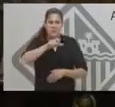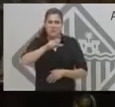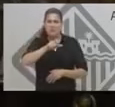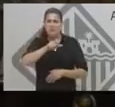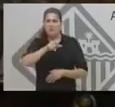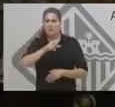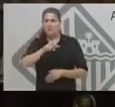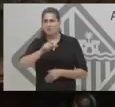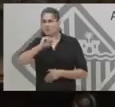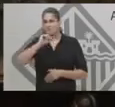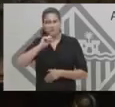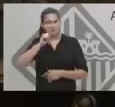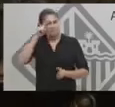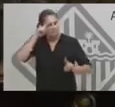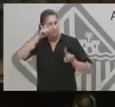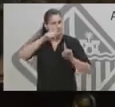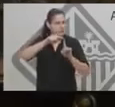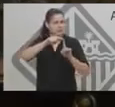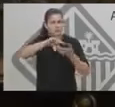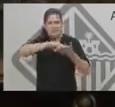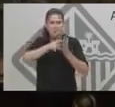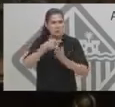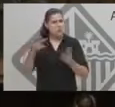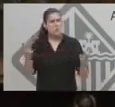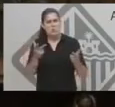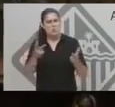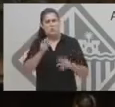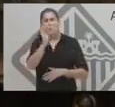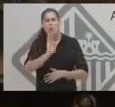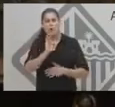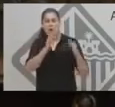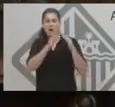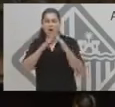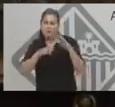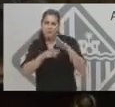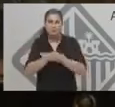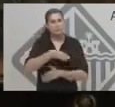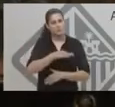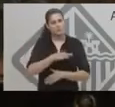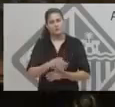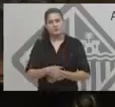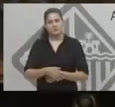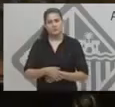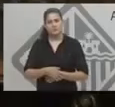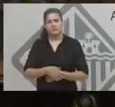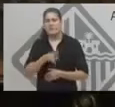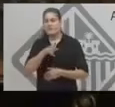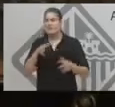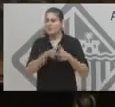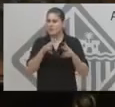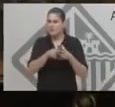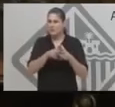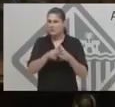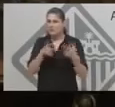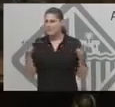tenim el principal repte urgent de la ciutat, que és l'accés a l'habitatge. L'accés a l'habitatge i els drets socials, l'emergència per